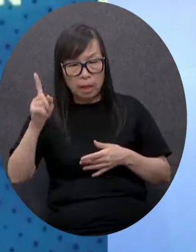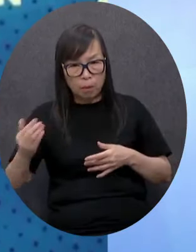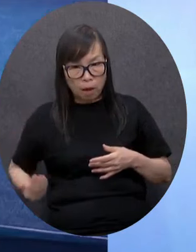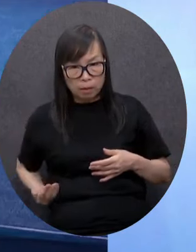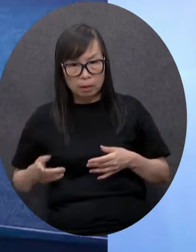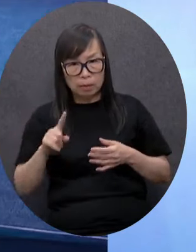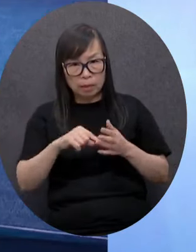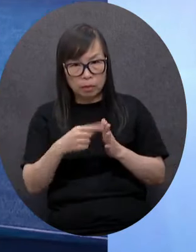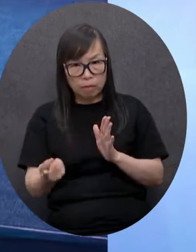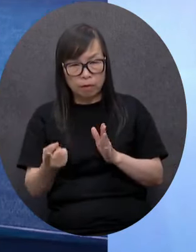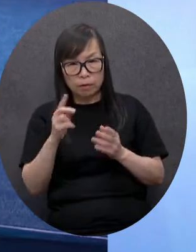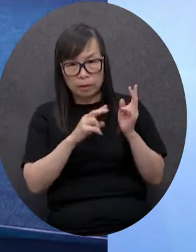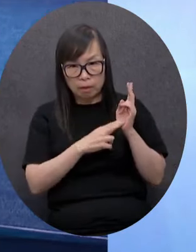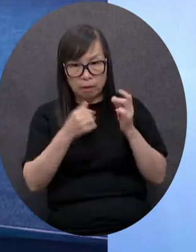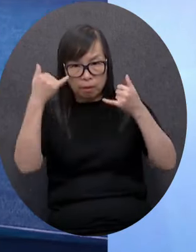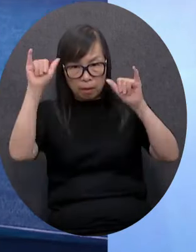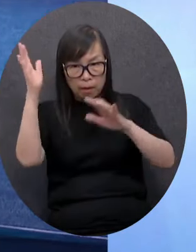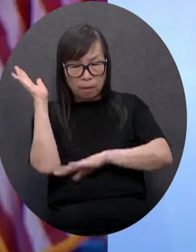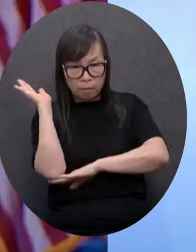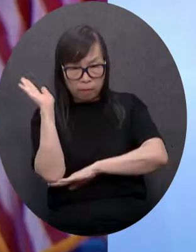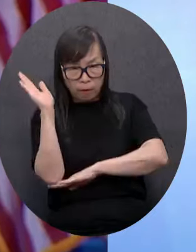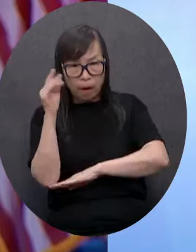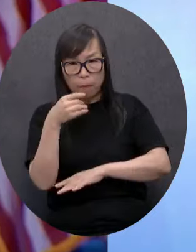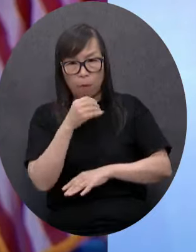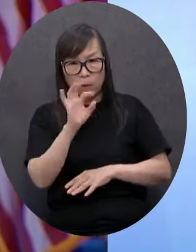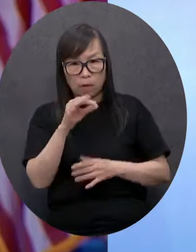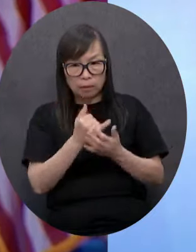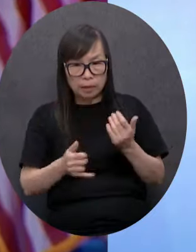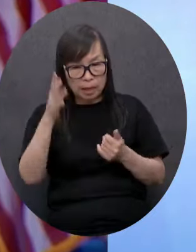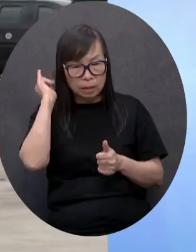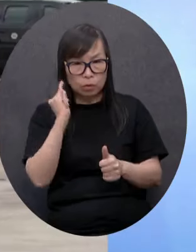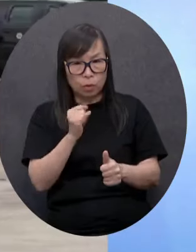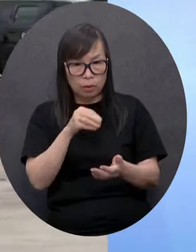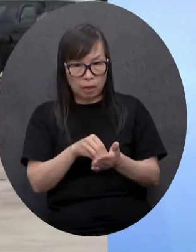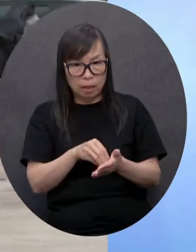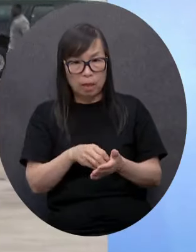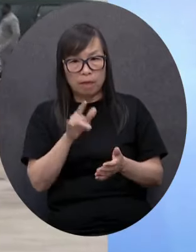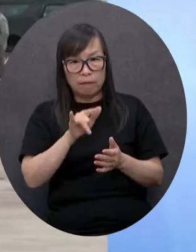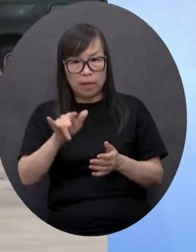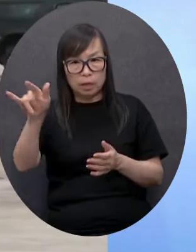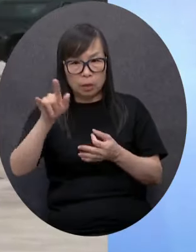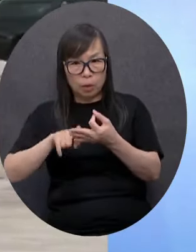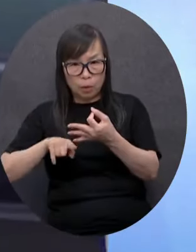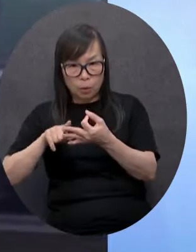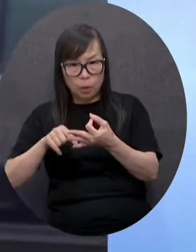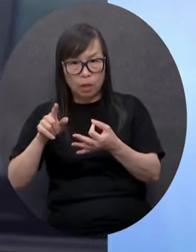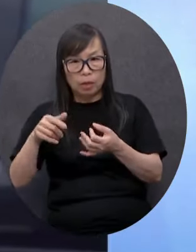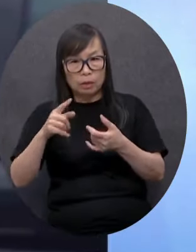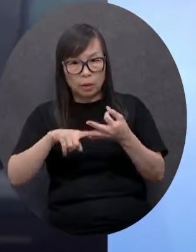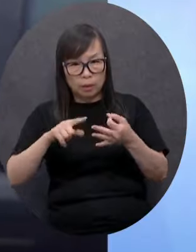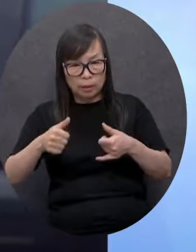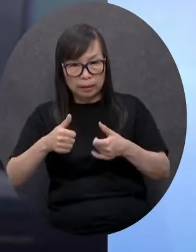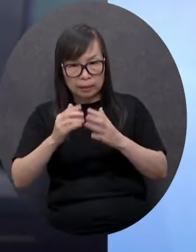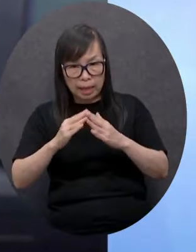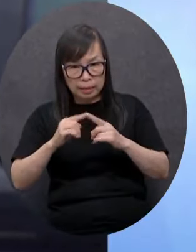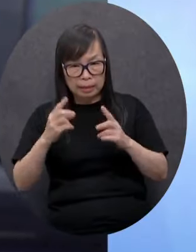场防止枪械暴力的峰会上致辞，未有提及个仔罪成，之后飞到威尔明顿和亨特以及家